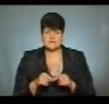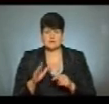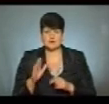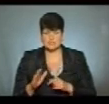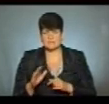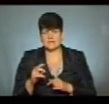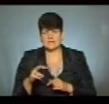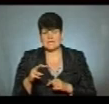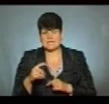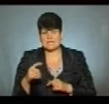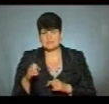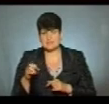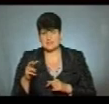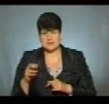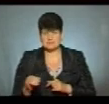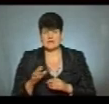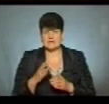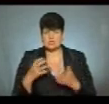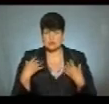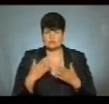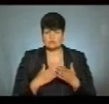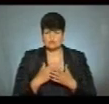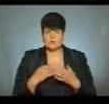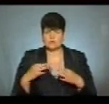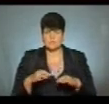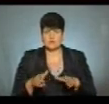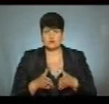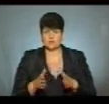Володимиром Хімієм, начальником служби автомобільних